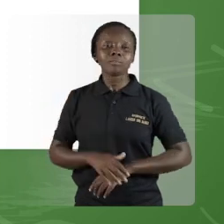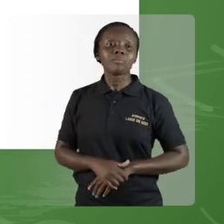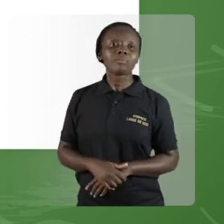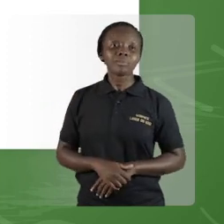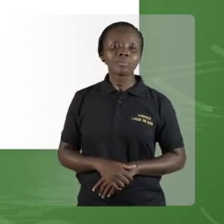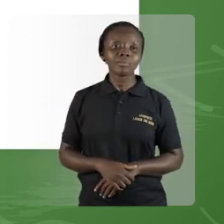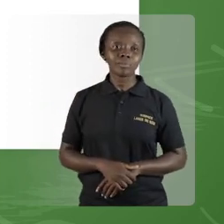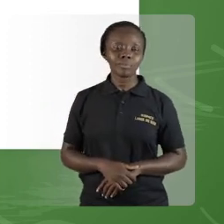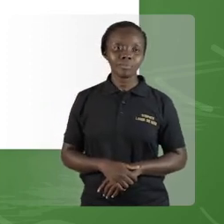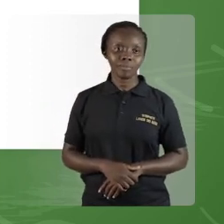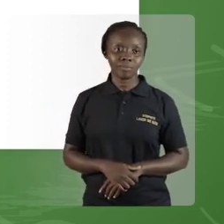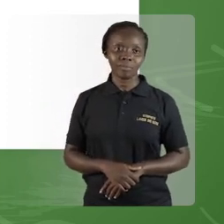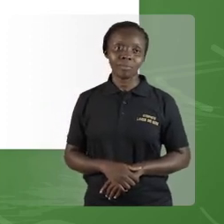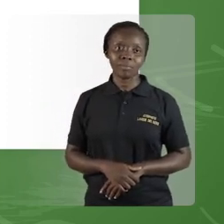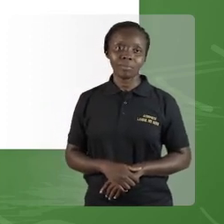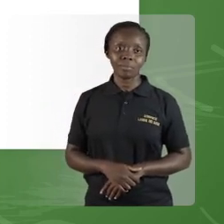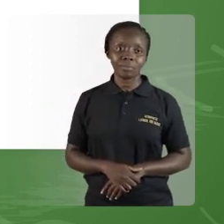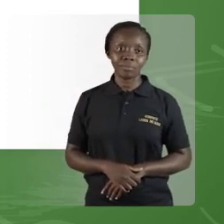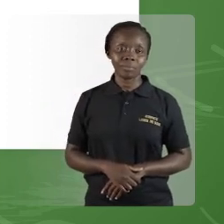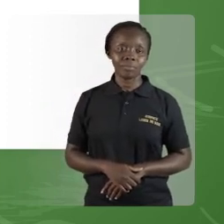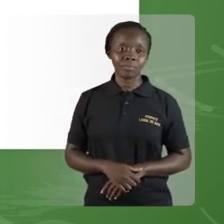autour de l'axe fixe delta.